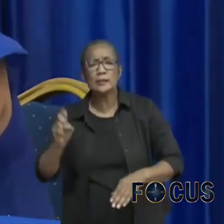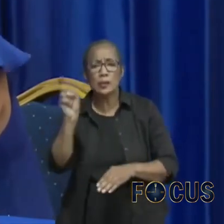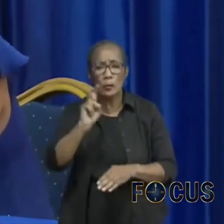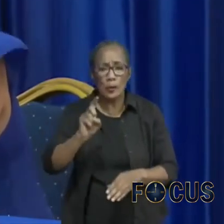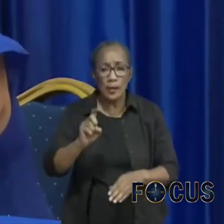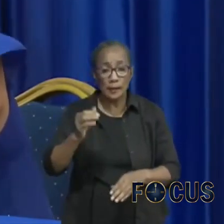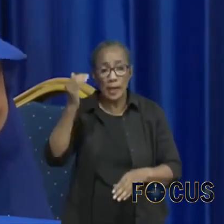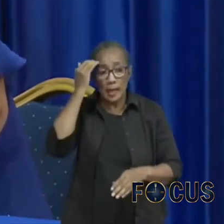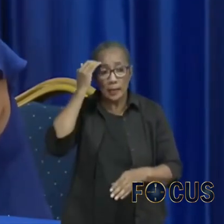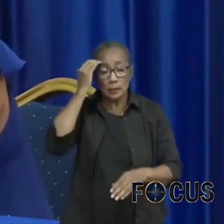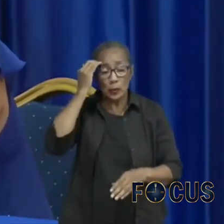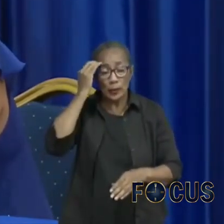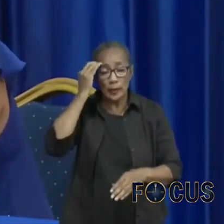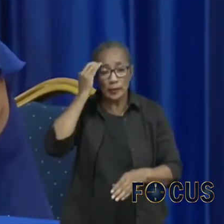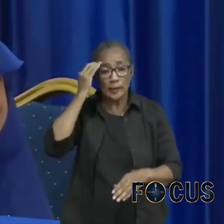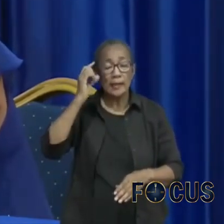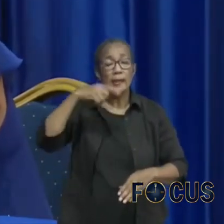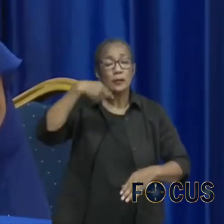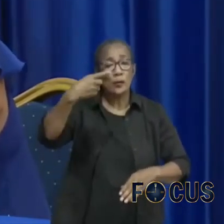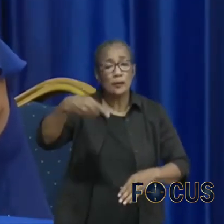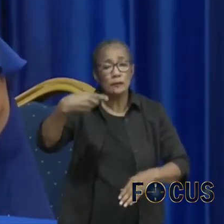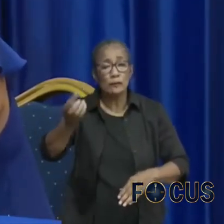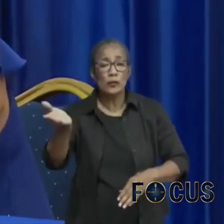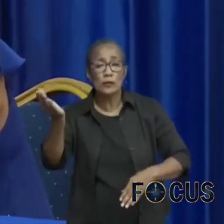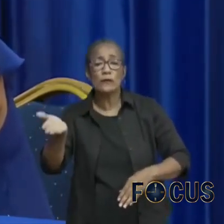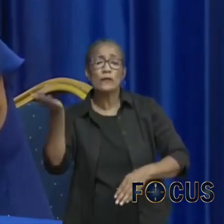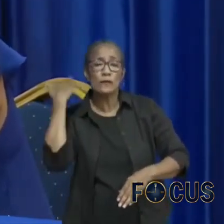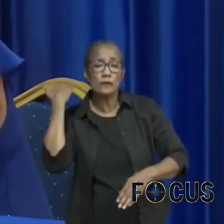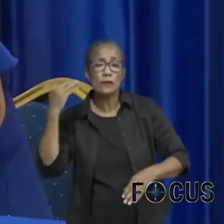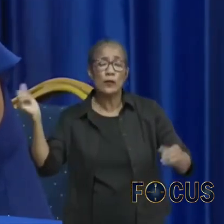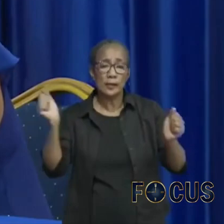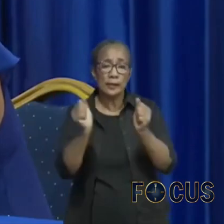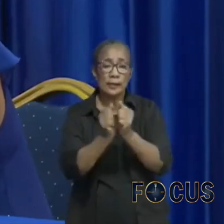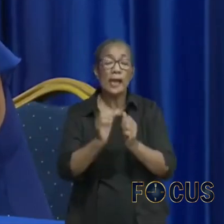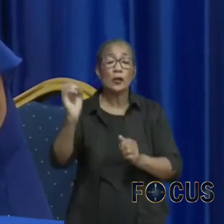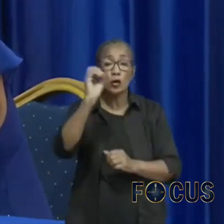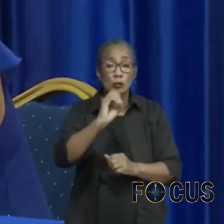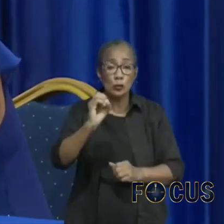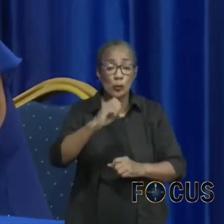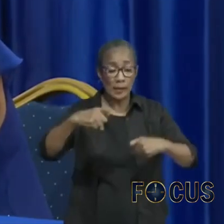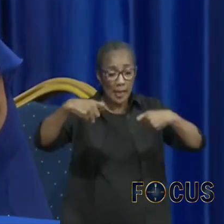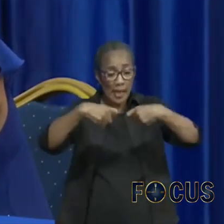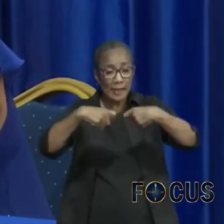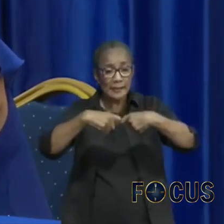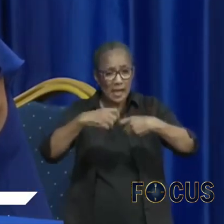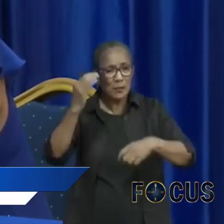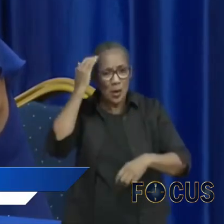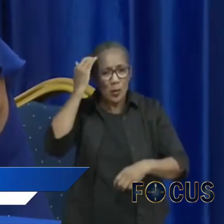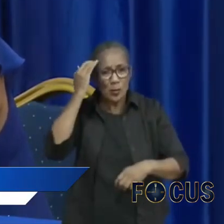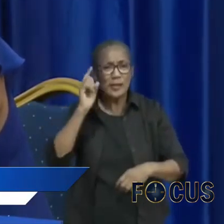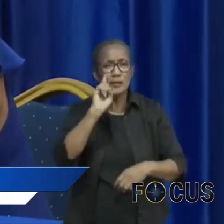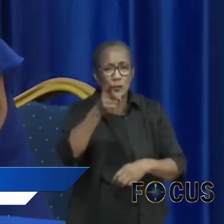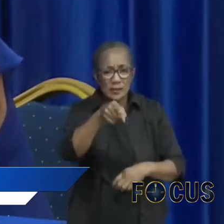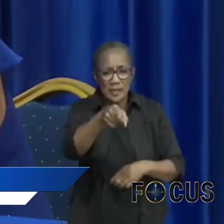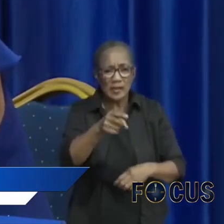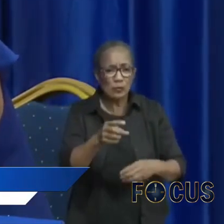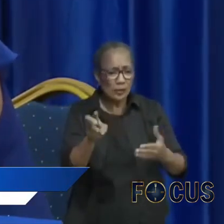dat je weet, en dat was vorig jaar, oktober, je zit in de examenklas, weet je ook dat je gaat moeten